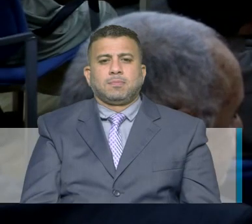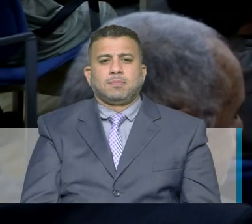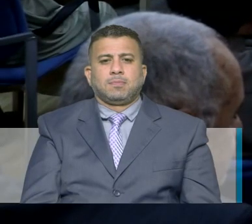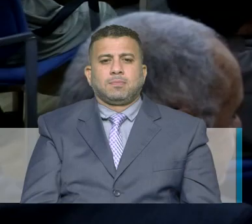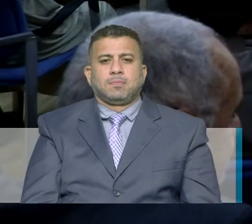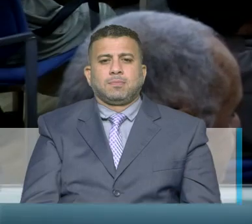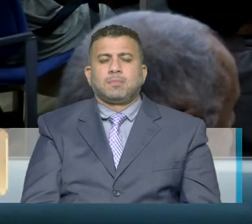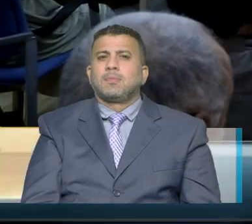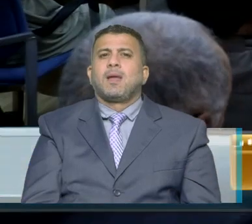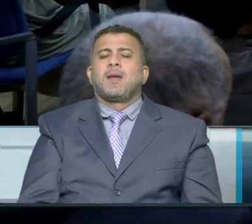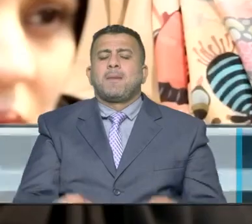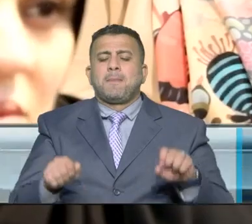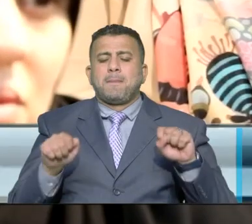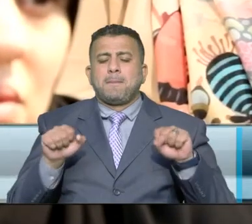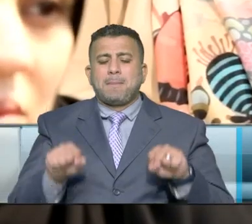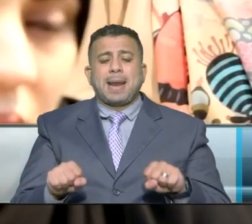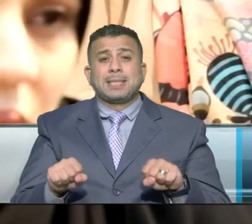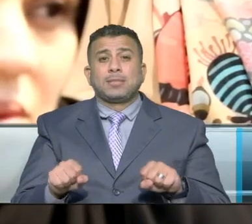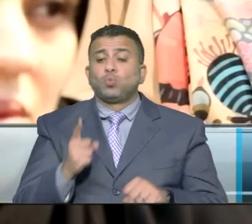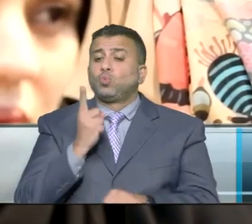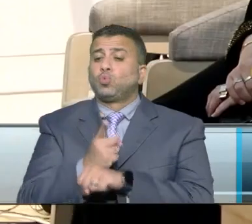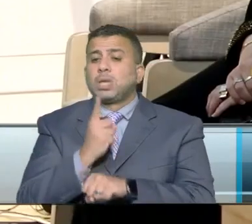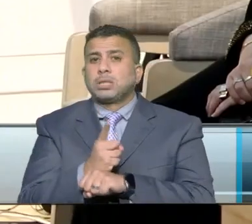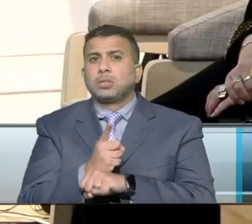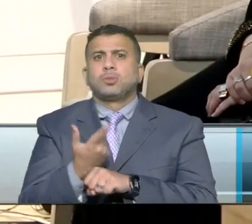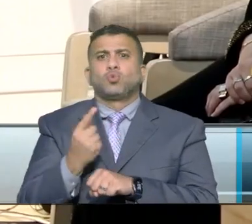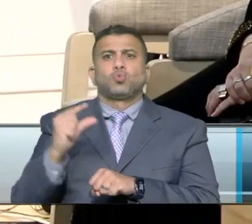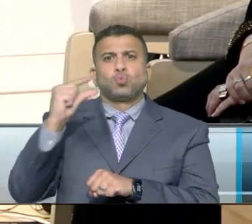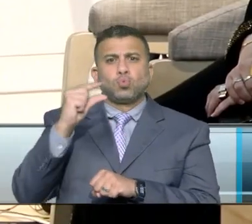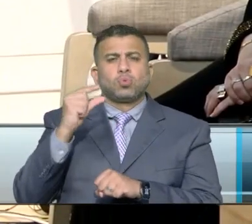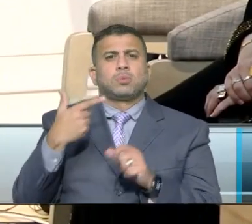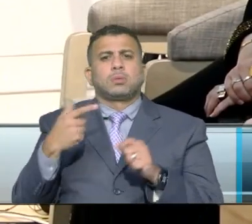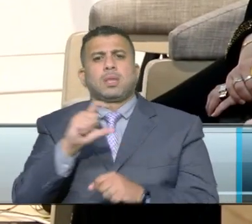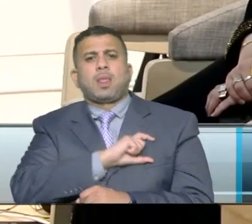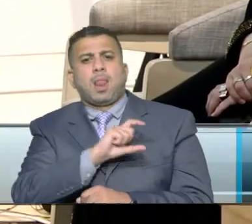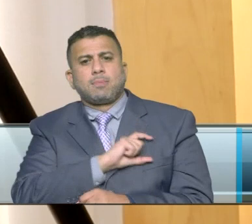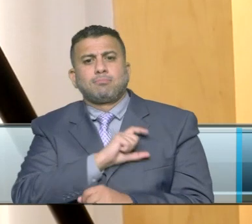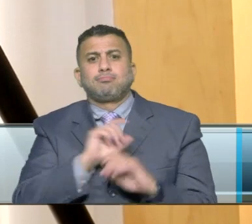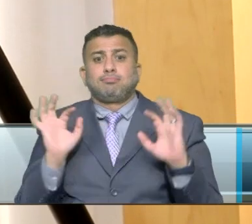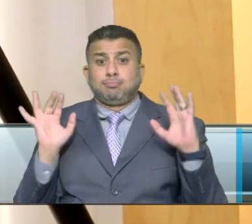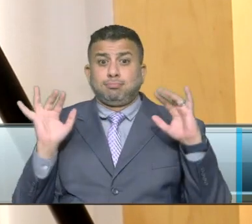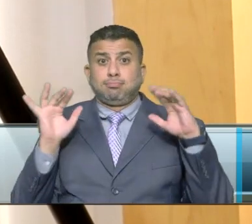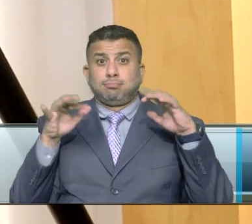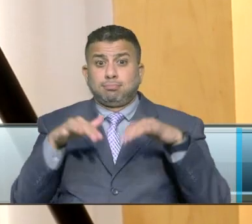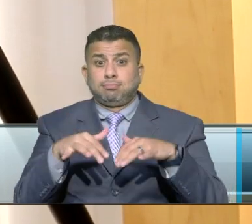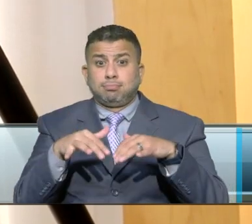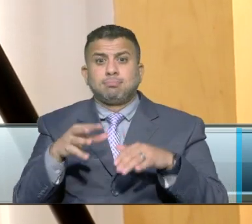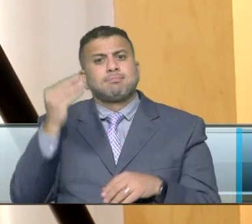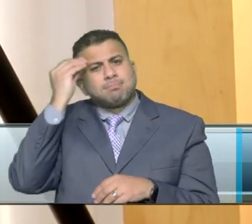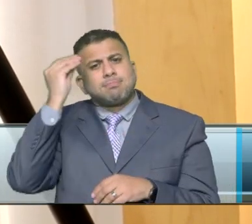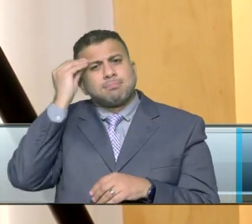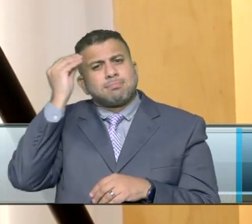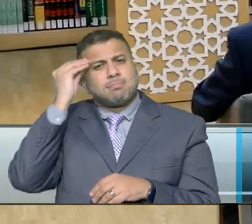مجلس لغوي اساتذه ومعلمون وطلبه حرصوا على الحضور لغايه واحده